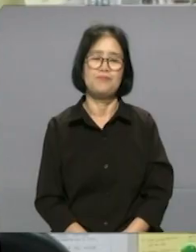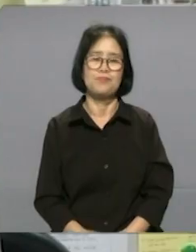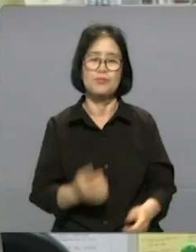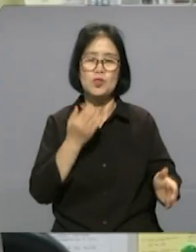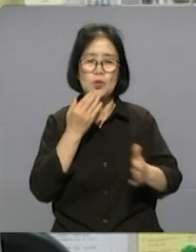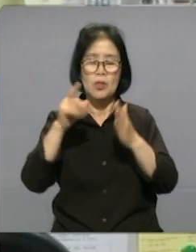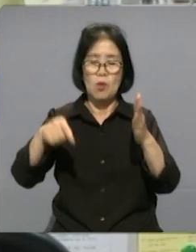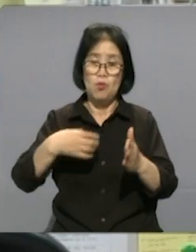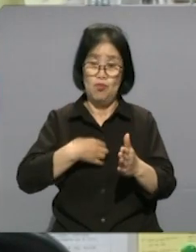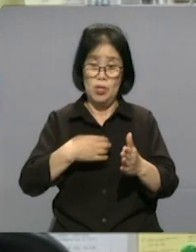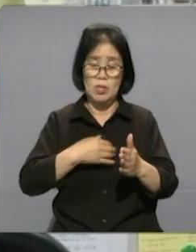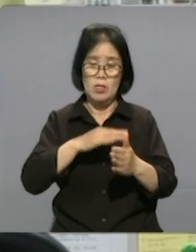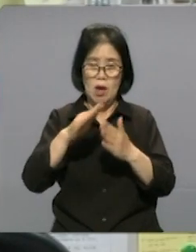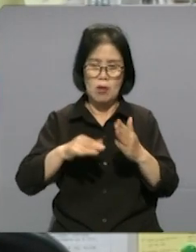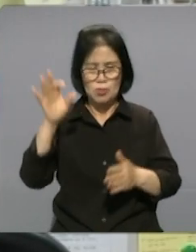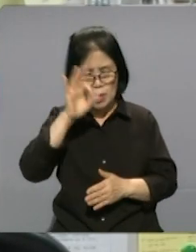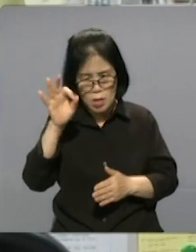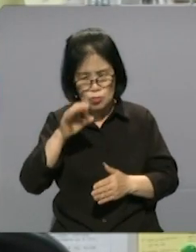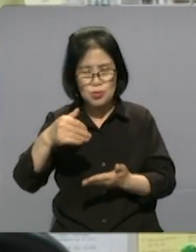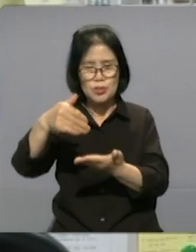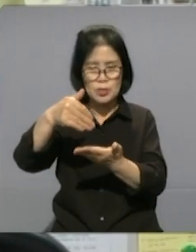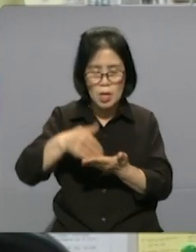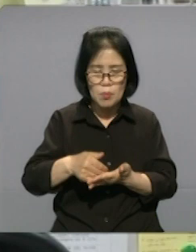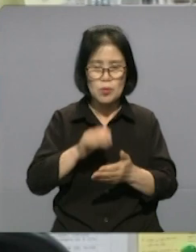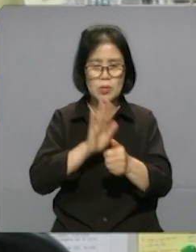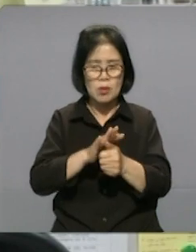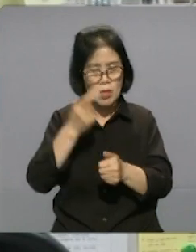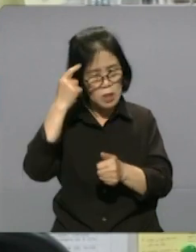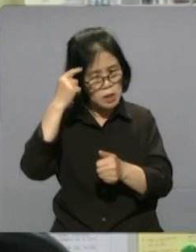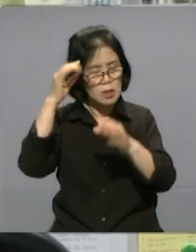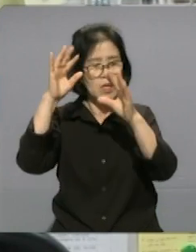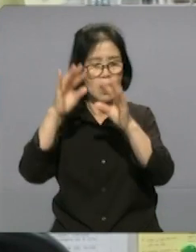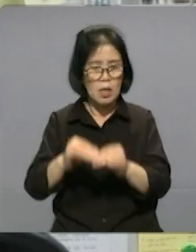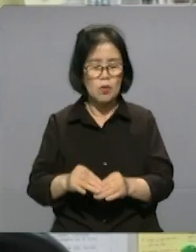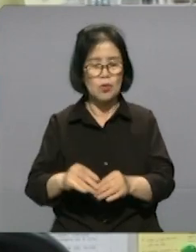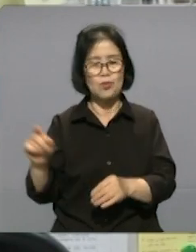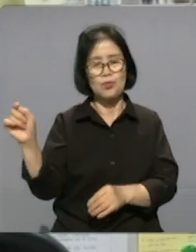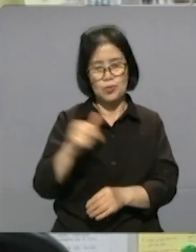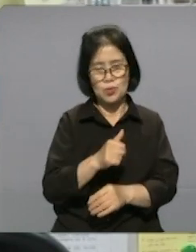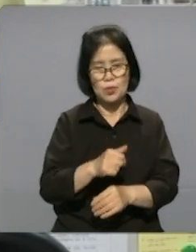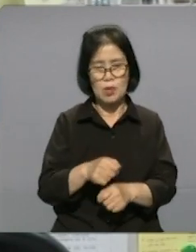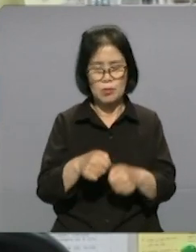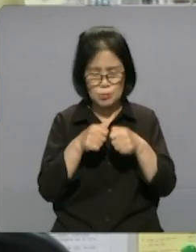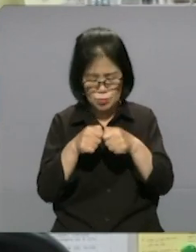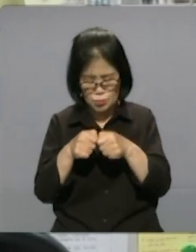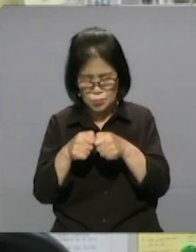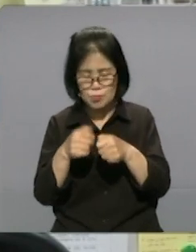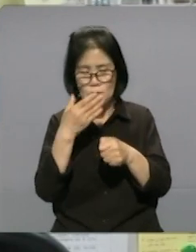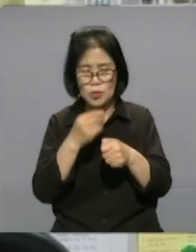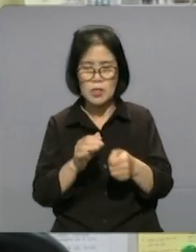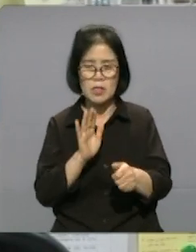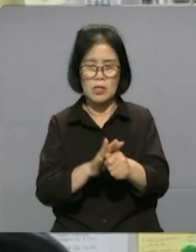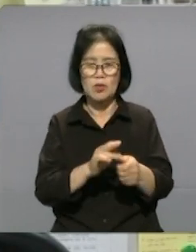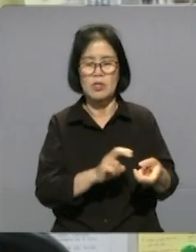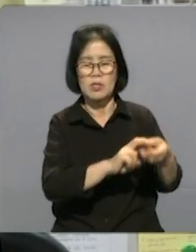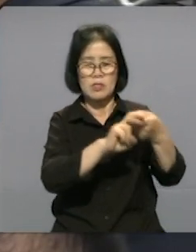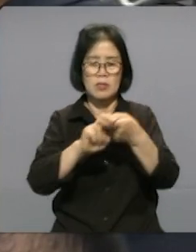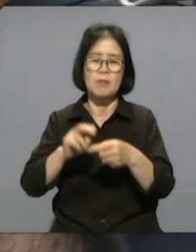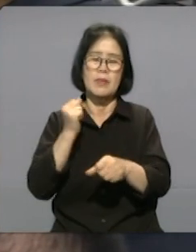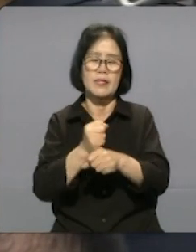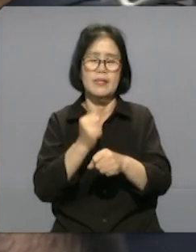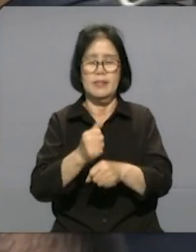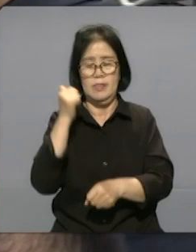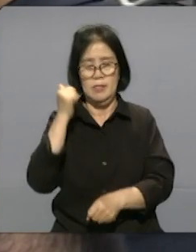위기가구의 발굴 재범 및 지원에 관한 인식을 같이하고 신속하고 촘촘한 복지지원 시스템을 만들어 나가자는